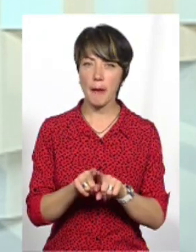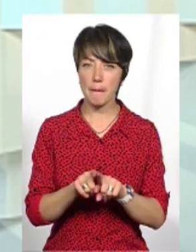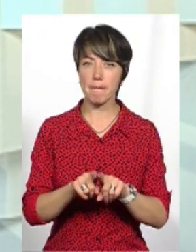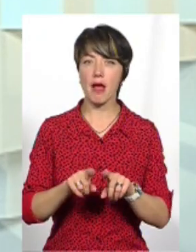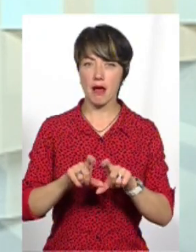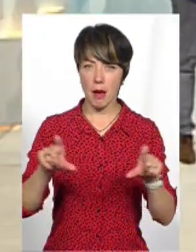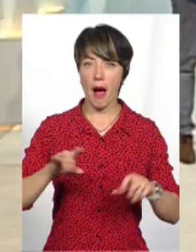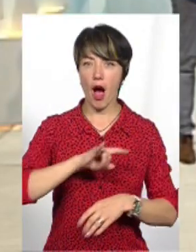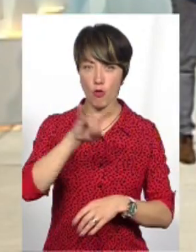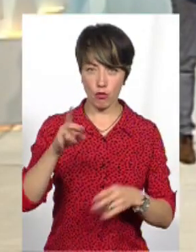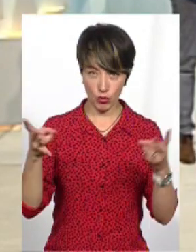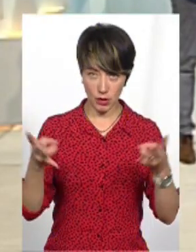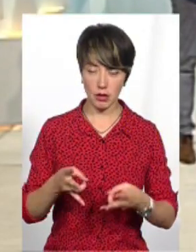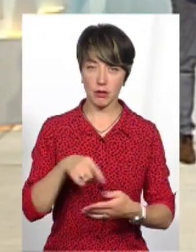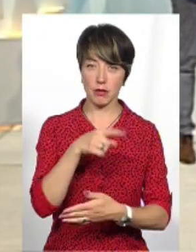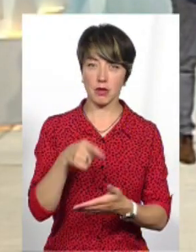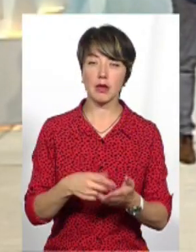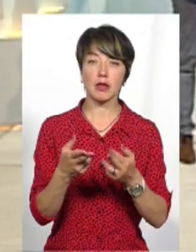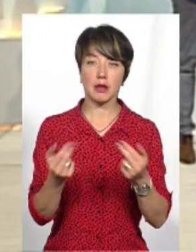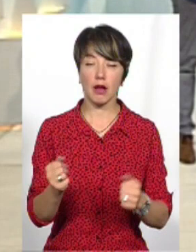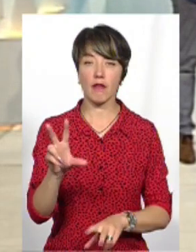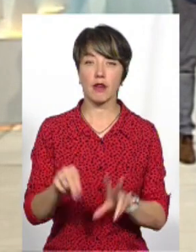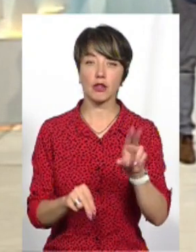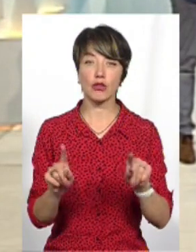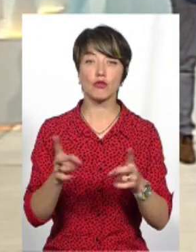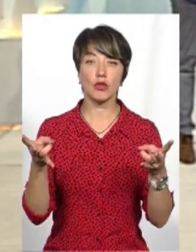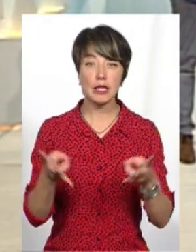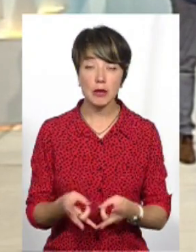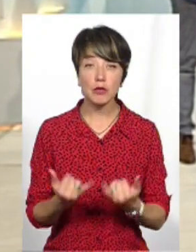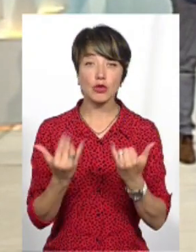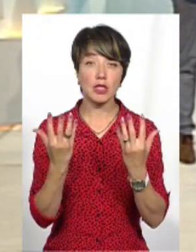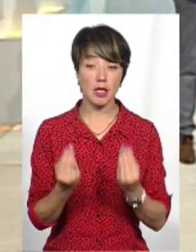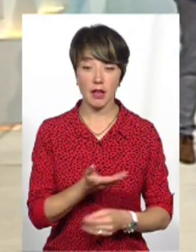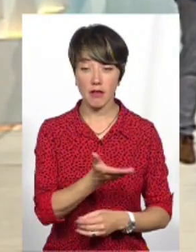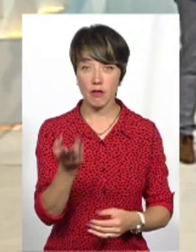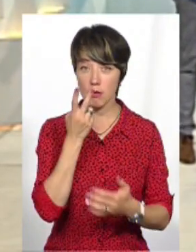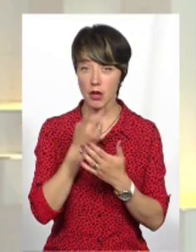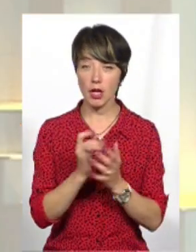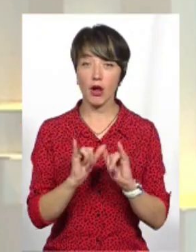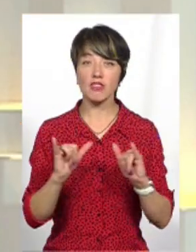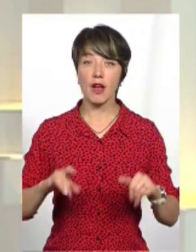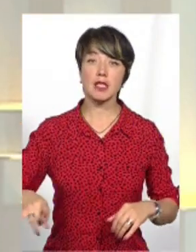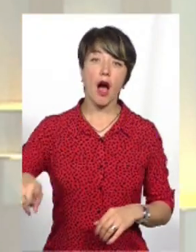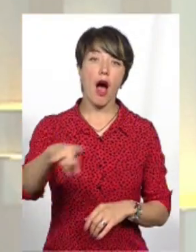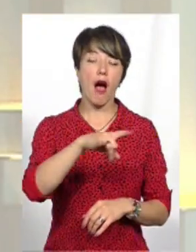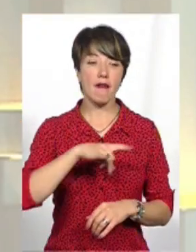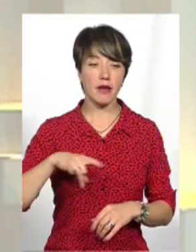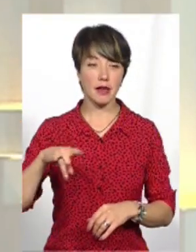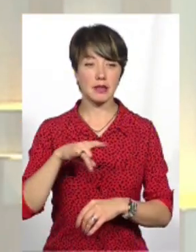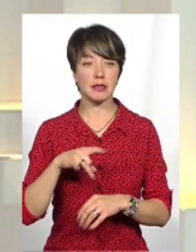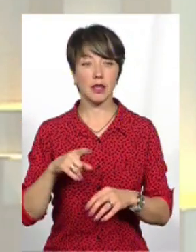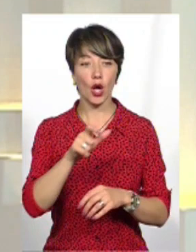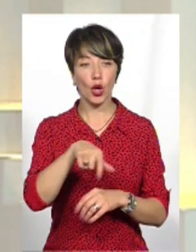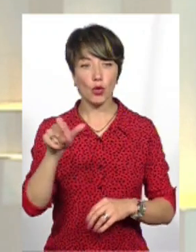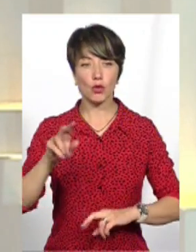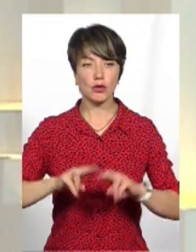аеропорт, потрібно в Хмельниччині? Я вважаю, що потрібно, тому що на сьогоднішній день, ви ж бачите, як розвивається авіація. Дуже сильними темпами.